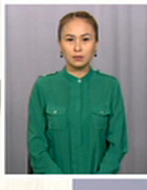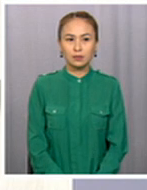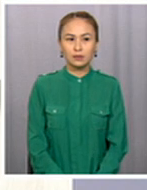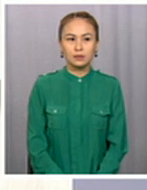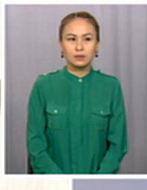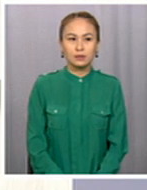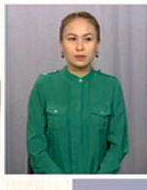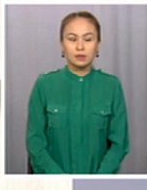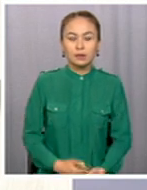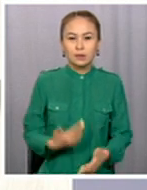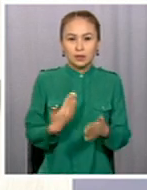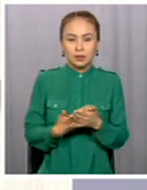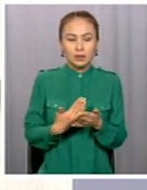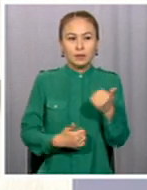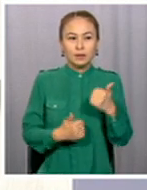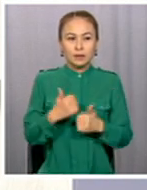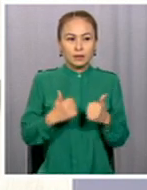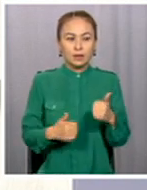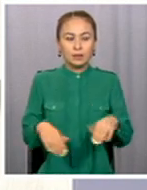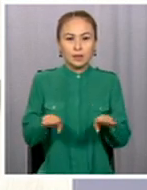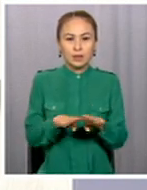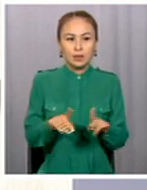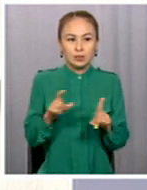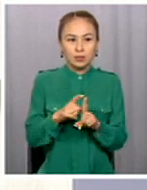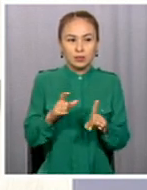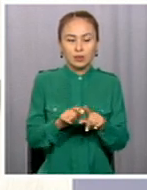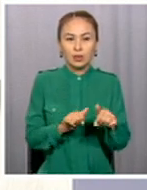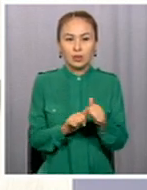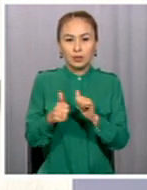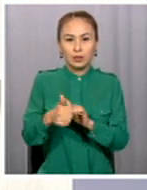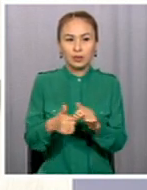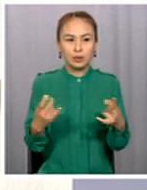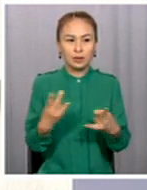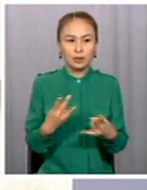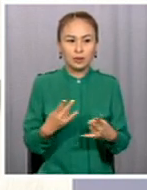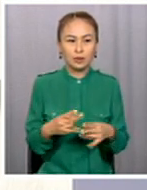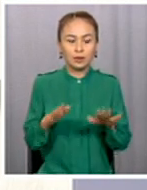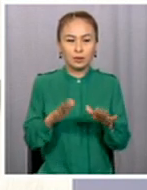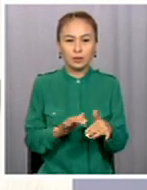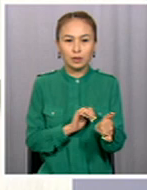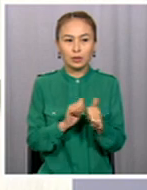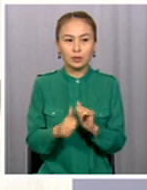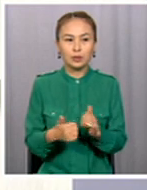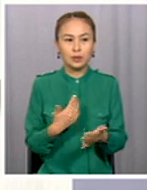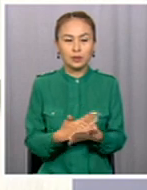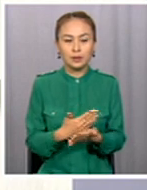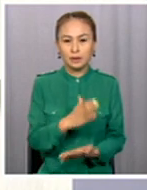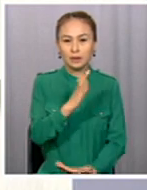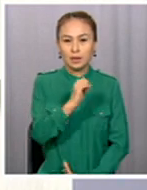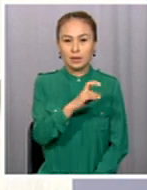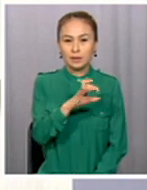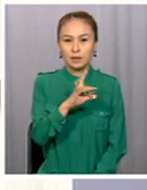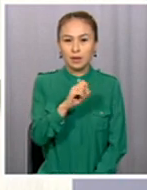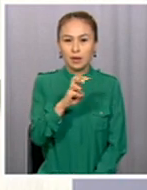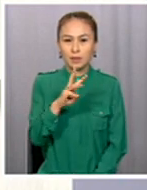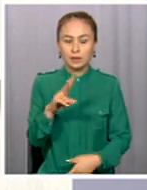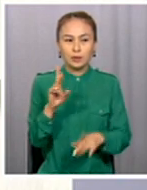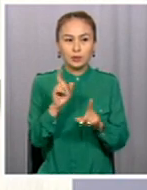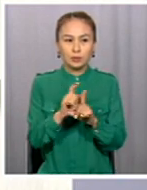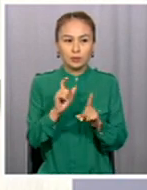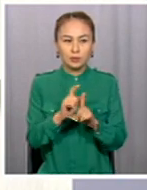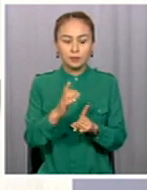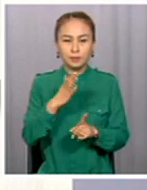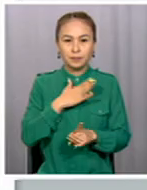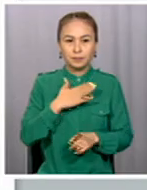Мысалы, салыстырамын деген сөзді біз орнын ауыстыруымыз қажет. Орнын ауыстыру, мысалы, салыстырамын деген сөз, біз